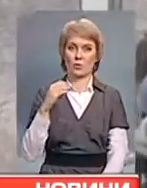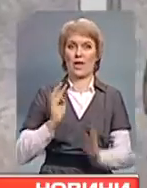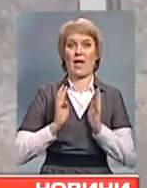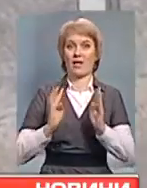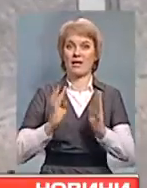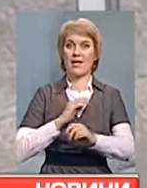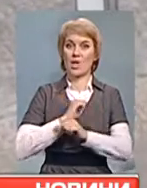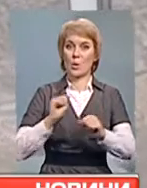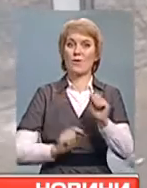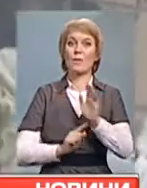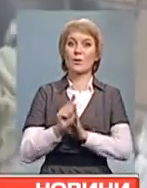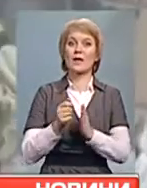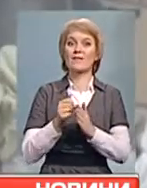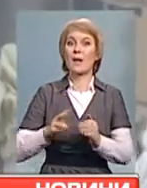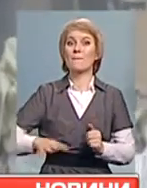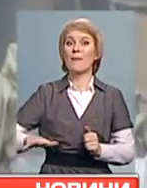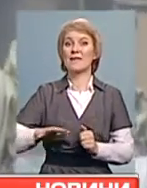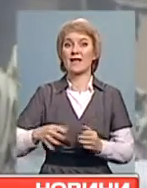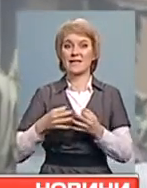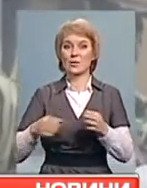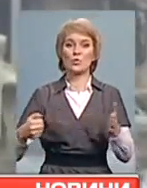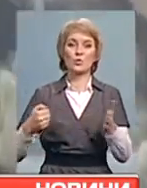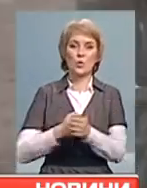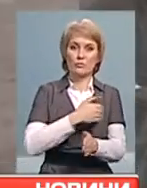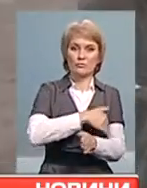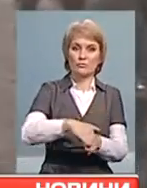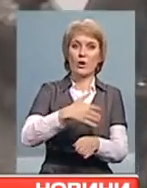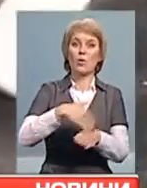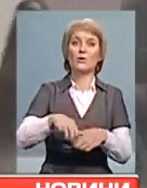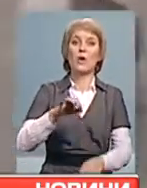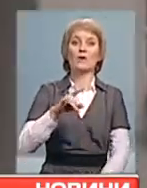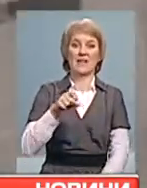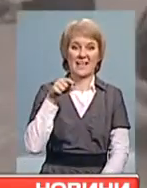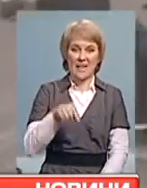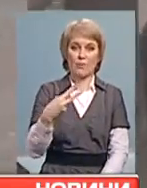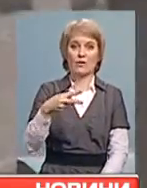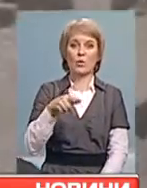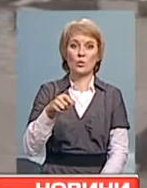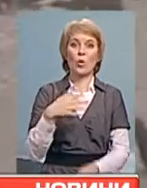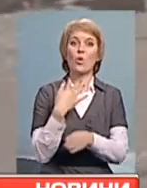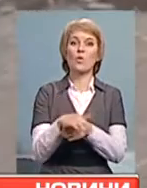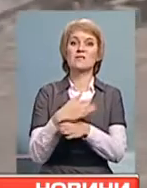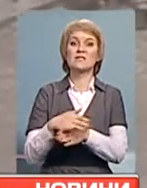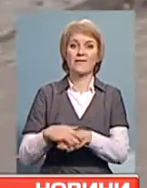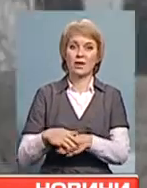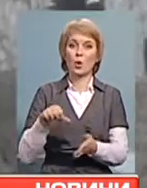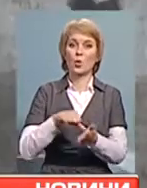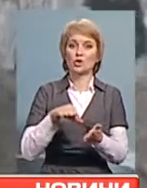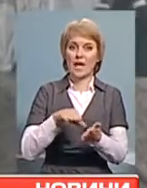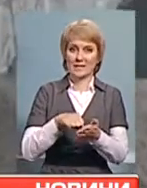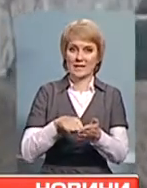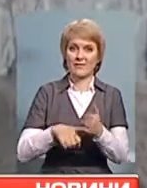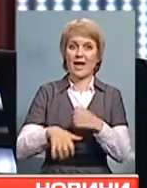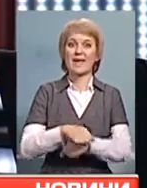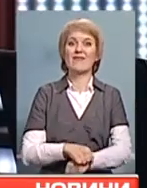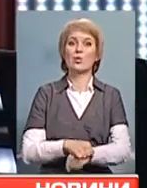починається від Майдану Незалежності до вулиці Ольгинської. Саме там 20 лютого розстрілювали учасників Революції Гідності.